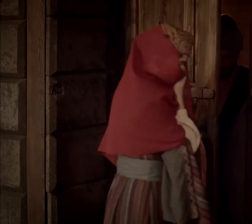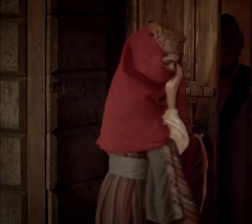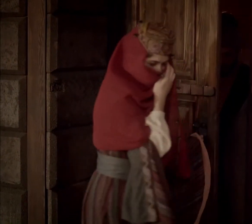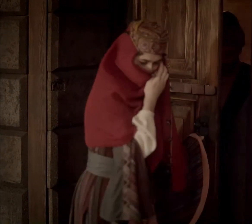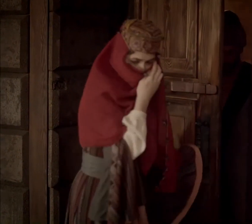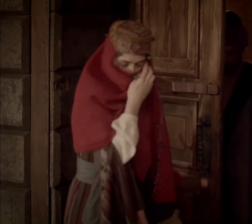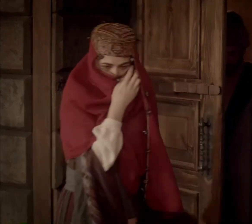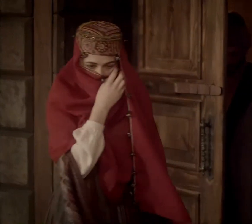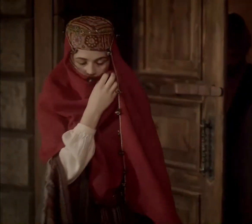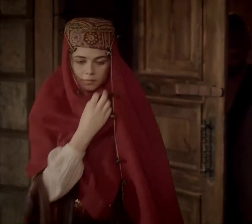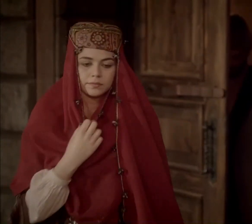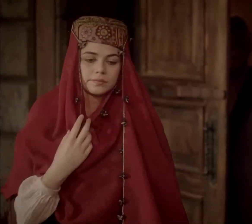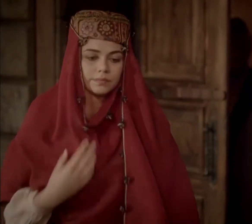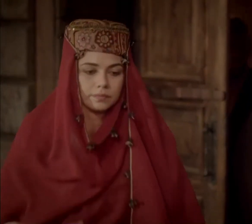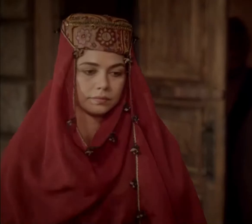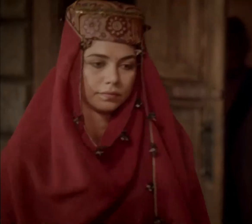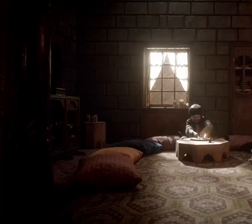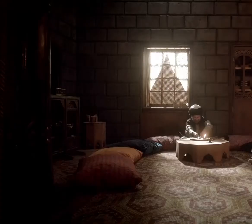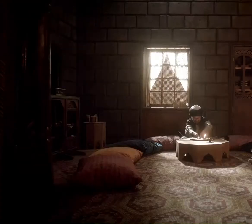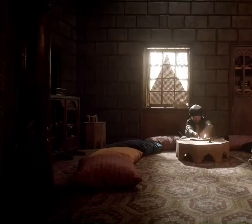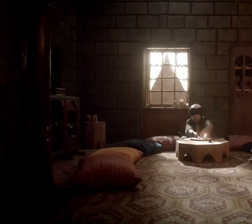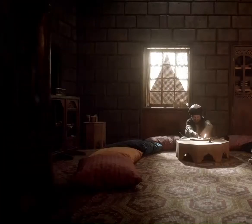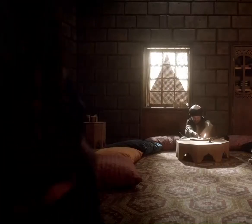Bacım Sultan kapıyı hafifçe itip içeri yöneldi.